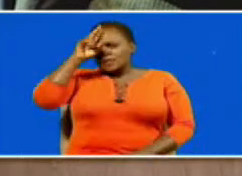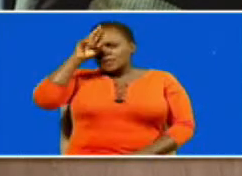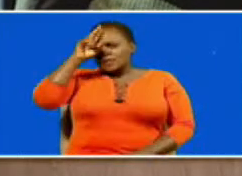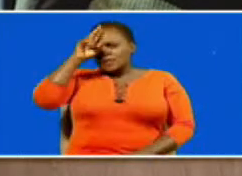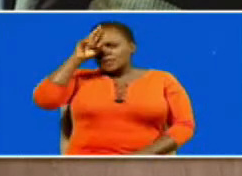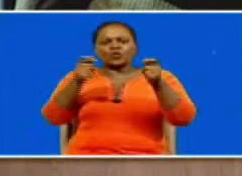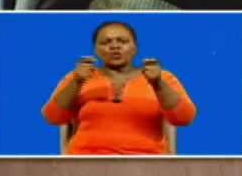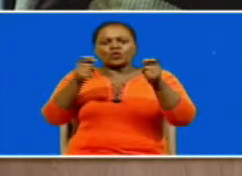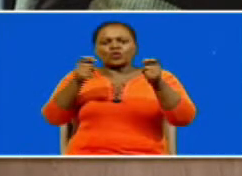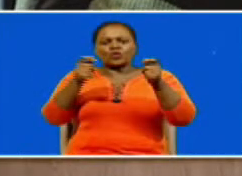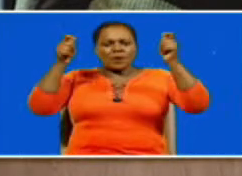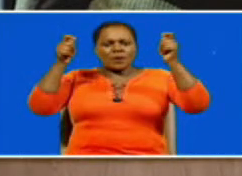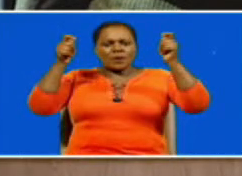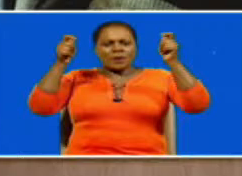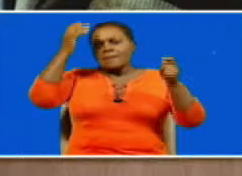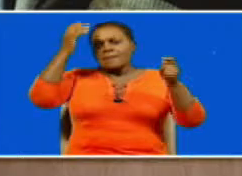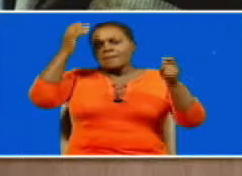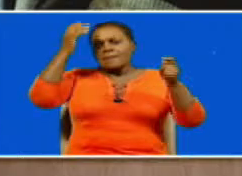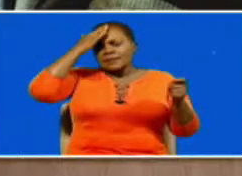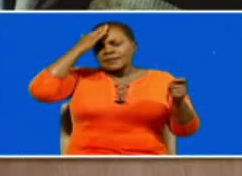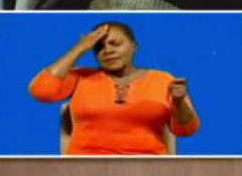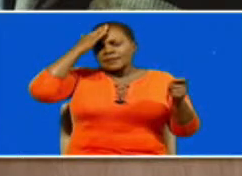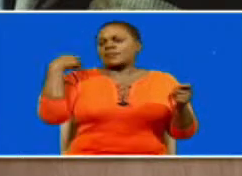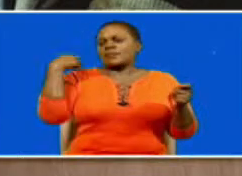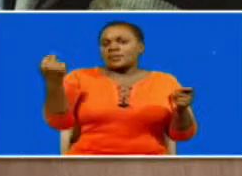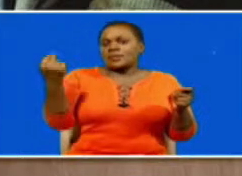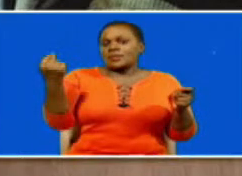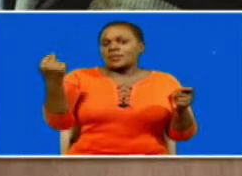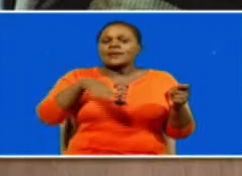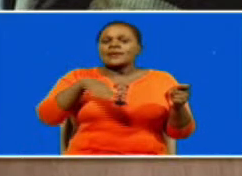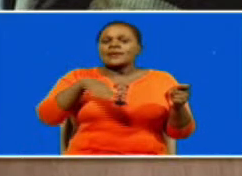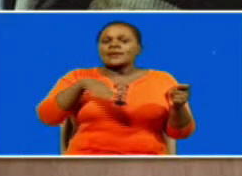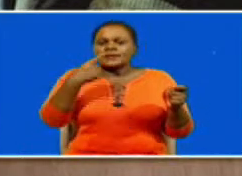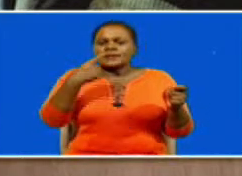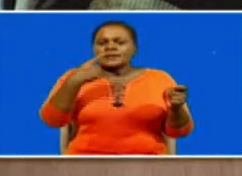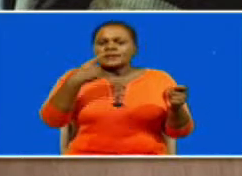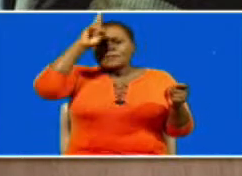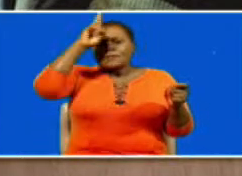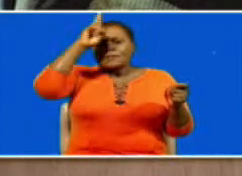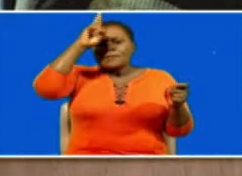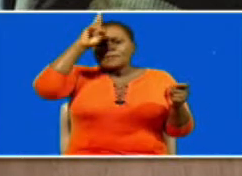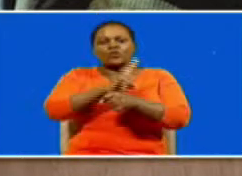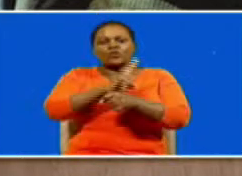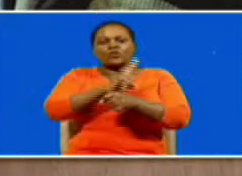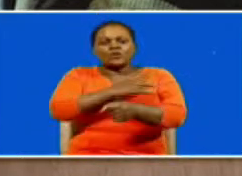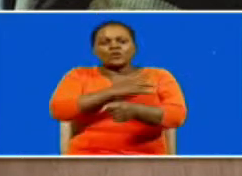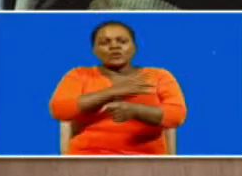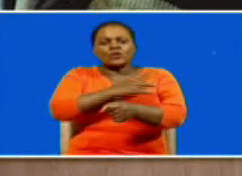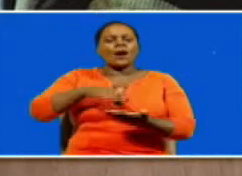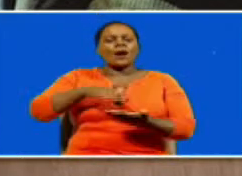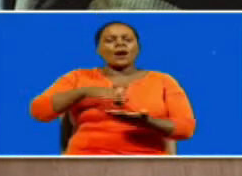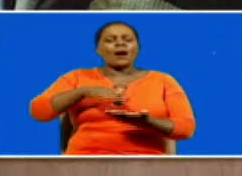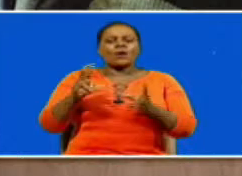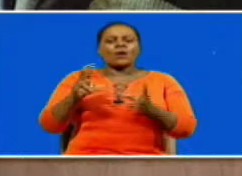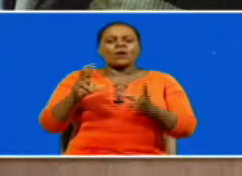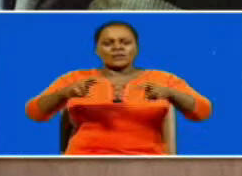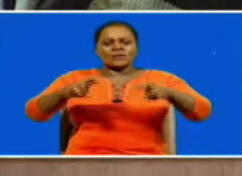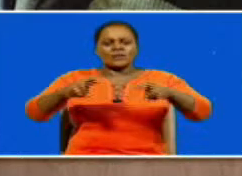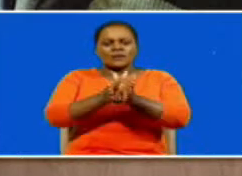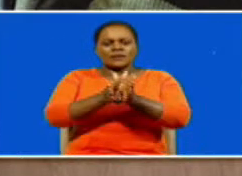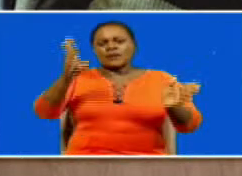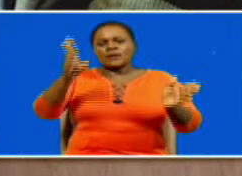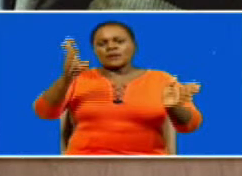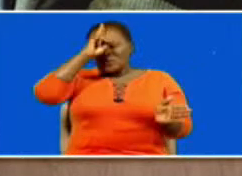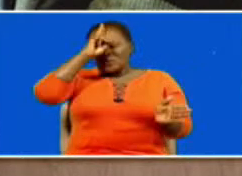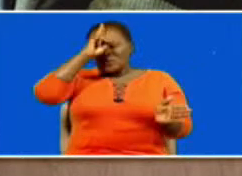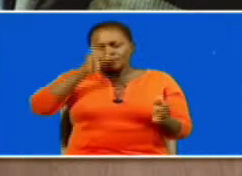na waandamanaji siku ya Jumatatu ambayo ni hapo jana. Odinga anasema kwamba polisi walitumia nguvu kupita kiasi. Inspekta Jenerali wa polisi